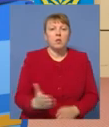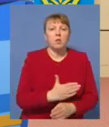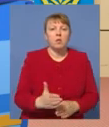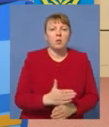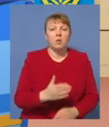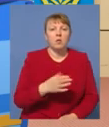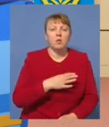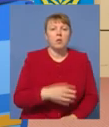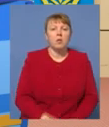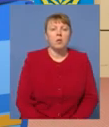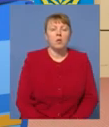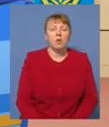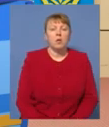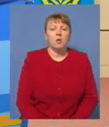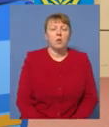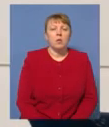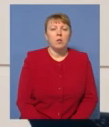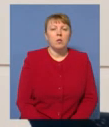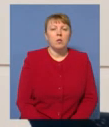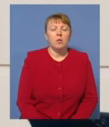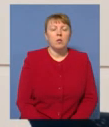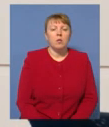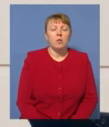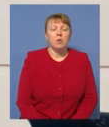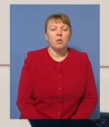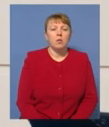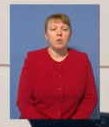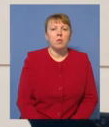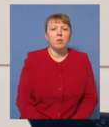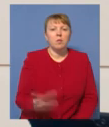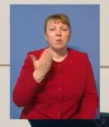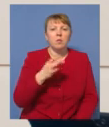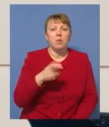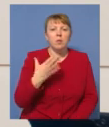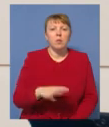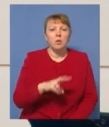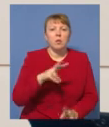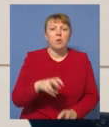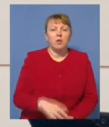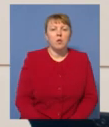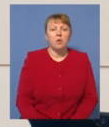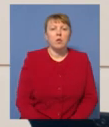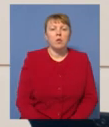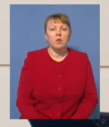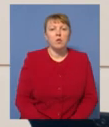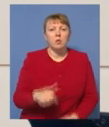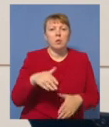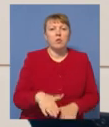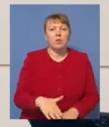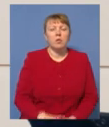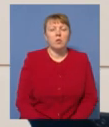Отличие заключается в том, что, как я сказал, уже на раннем этапе мы проверяем ключевые